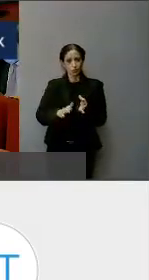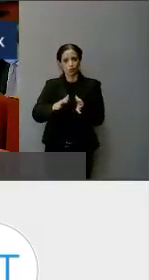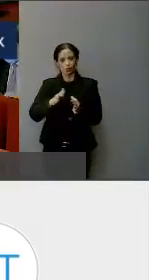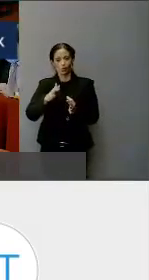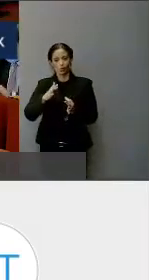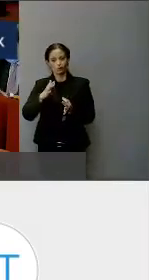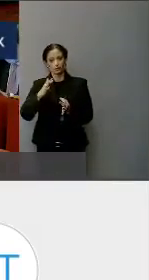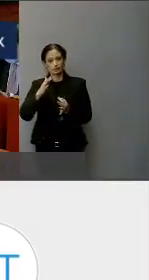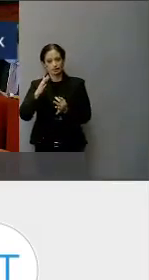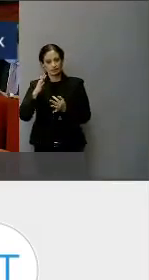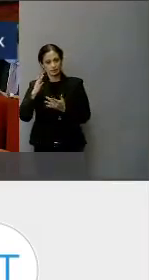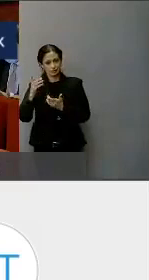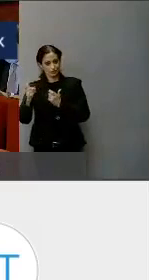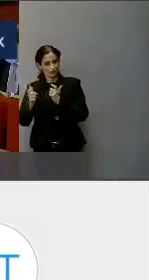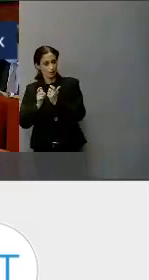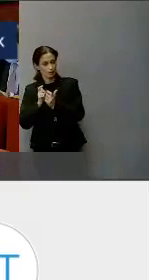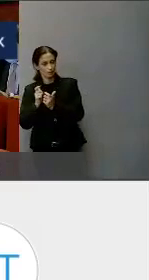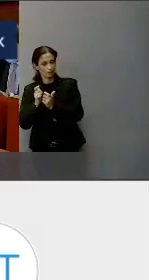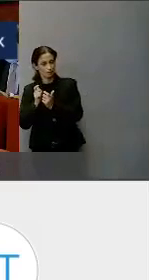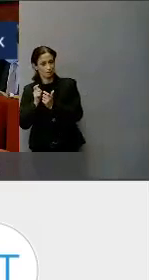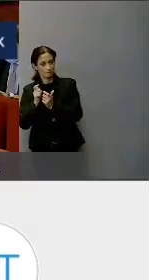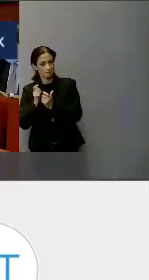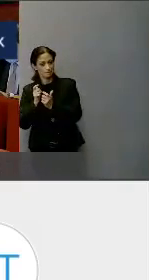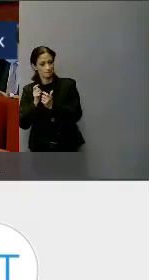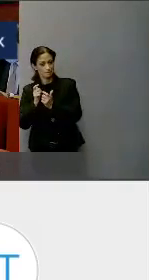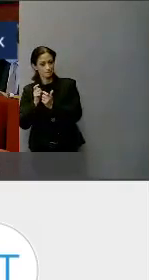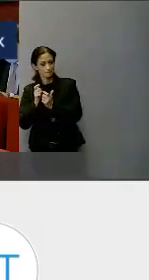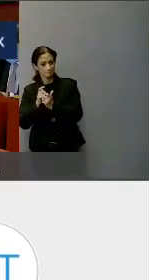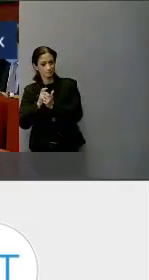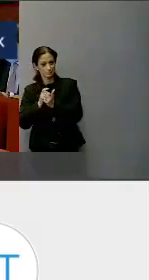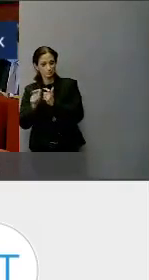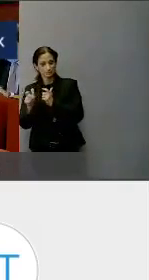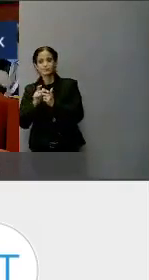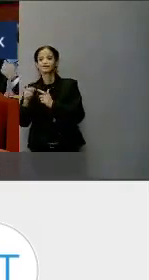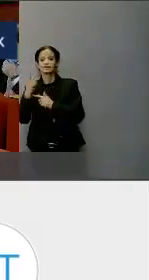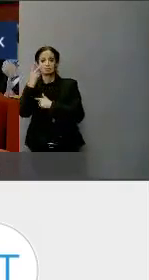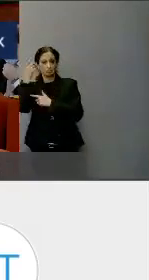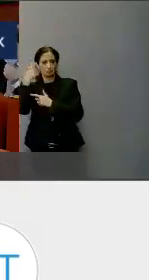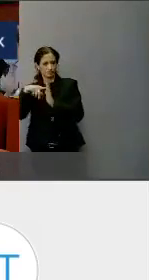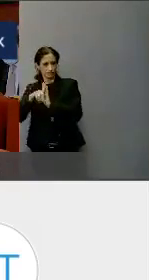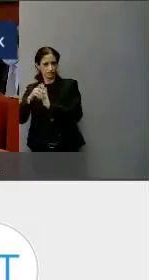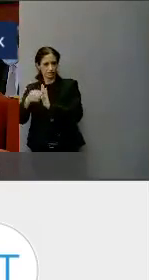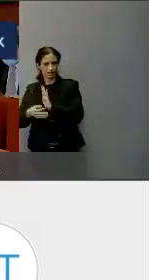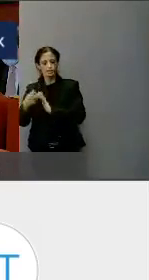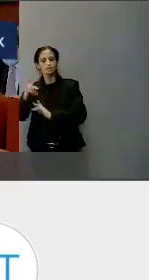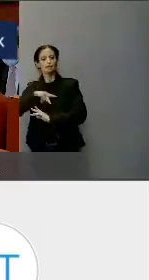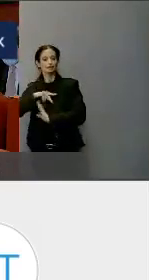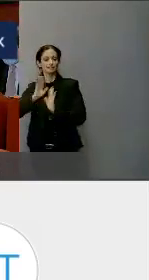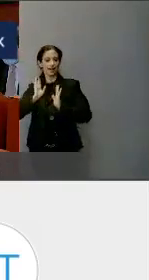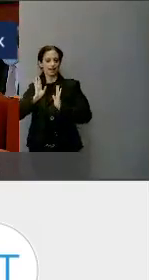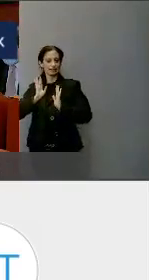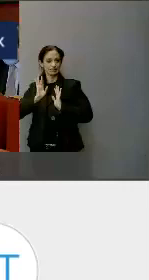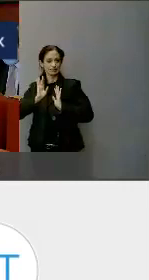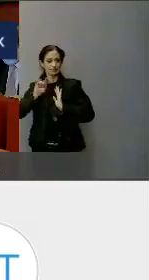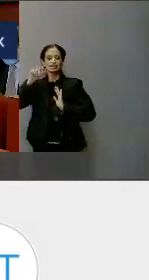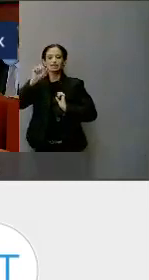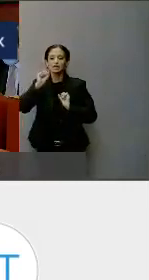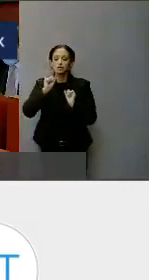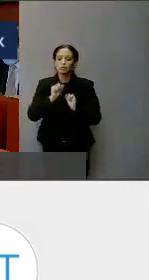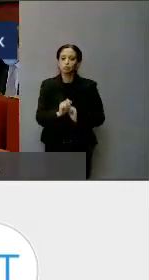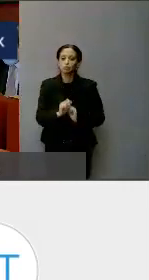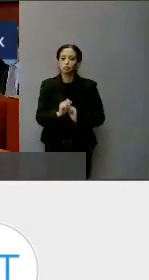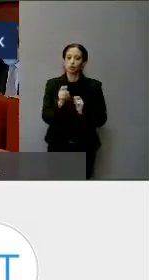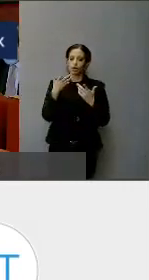contemporanea rapporti e sono provviste anch'essi dalla legge però di tipo privato possono aprire la questione